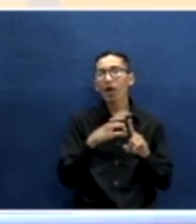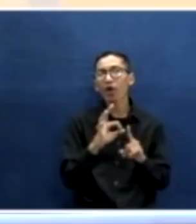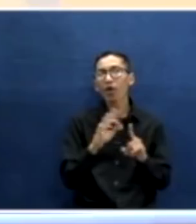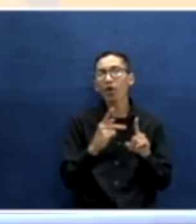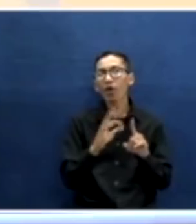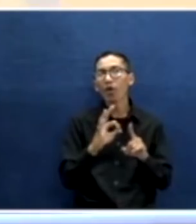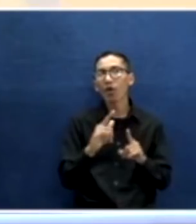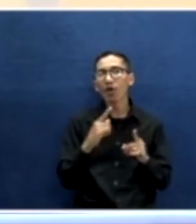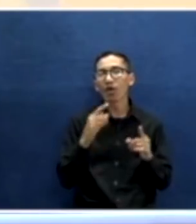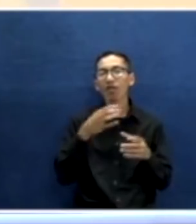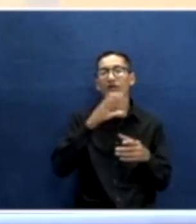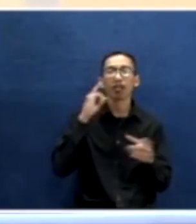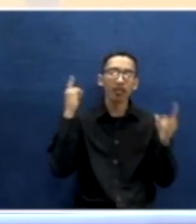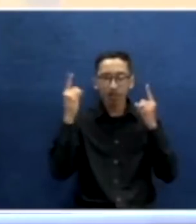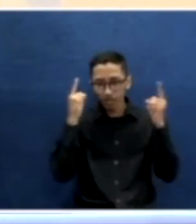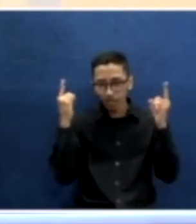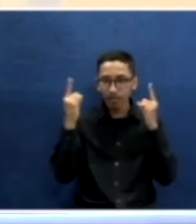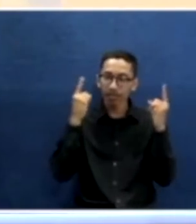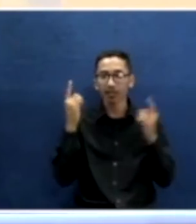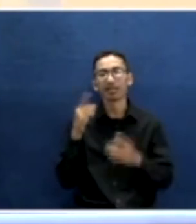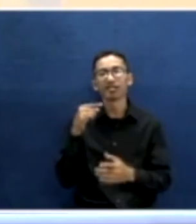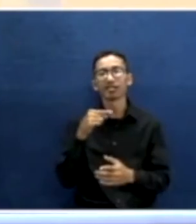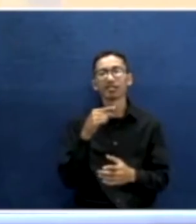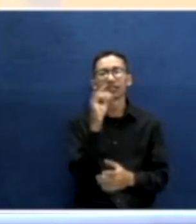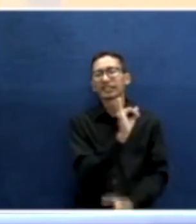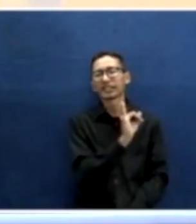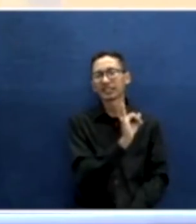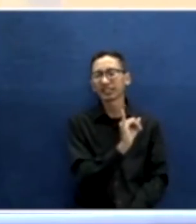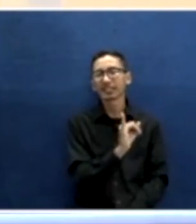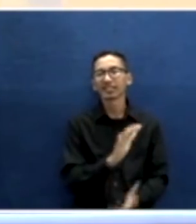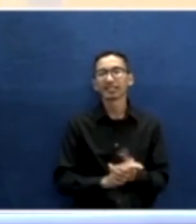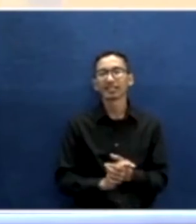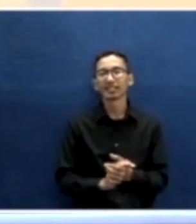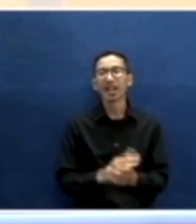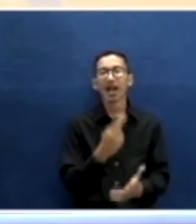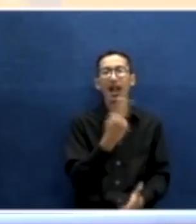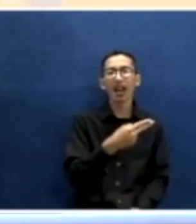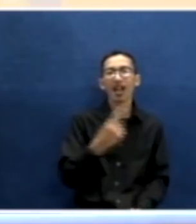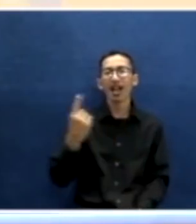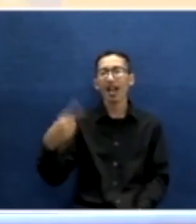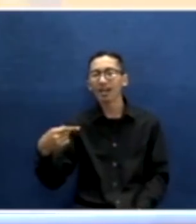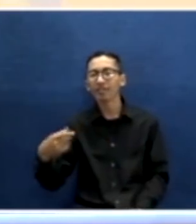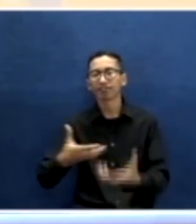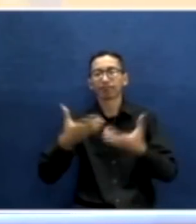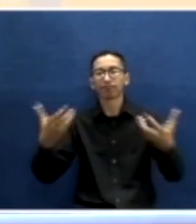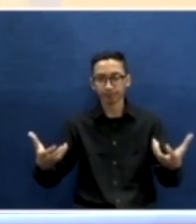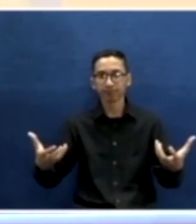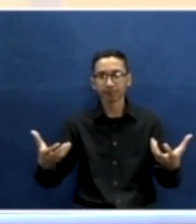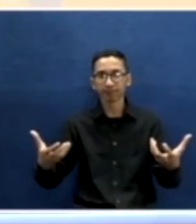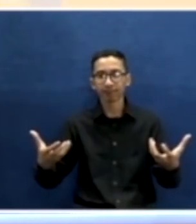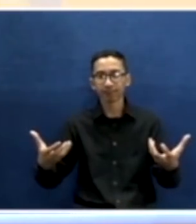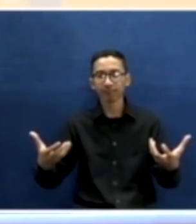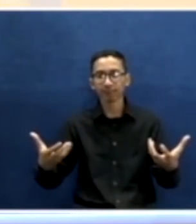tidak peduli tentang yang halal lalu kemudian tidak pernah memperdulikan mana itu label Halal sebelum dia makan sebelum masuk restoran tidak pernah